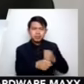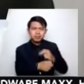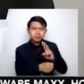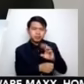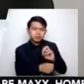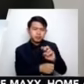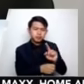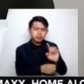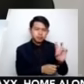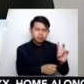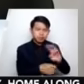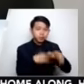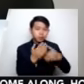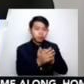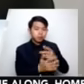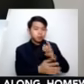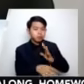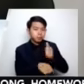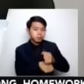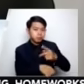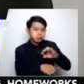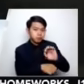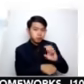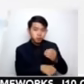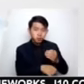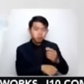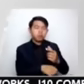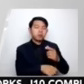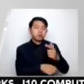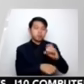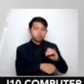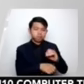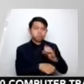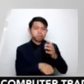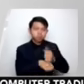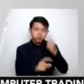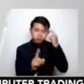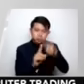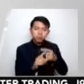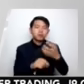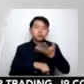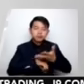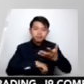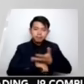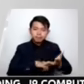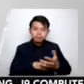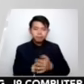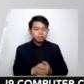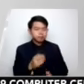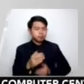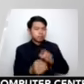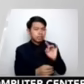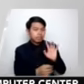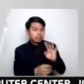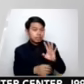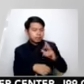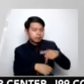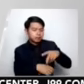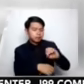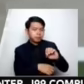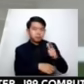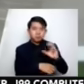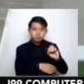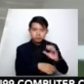nila talagang scamming ang intensyon. Hindi bababa sa 18 Pogo ang naipatayo ni Lin sa iba't ibang lugar sa